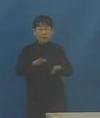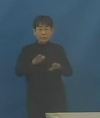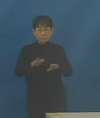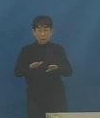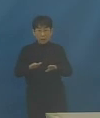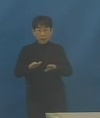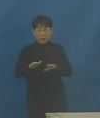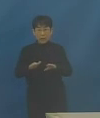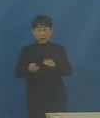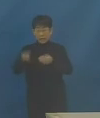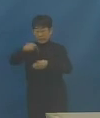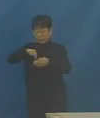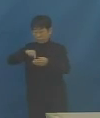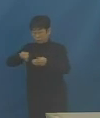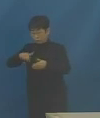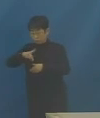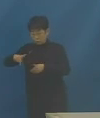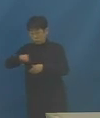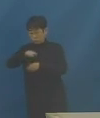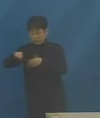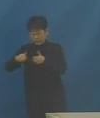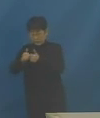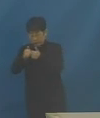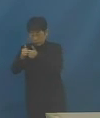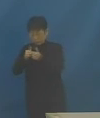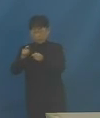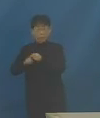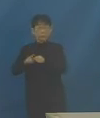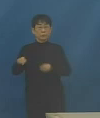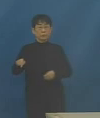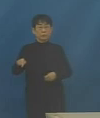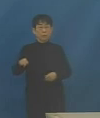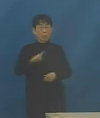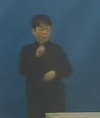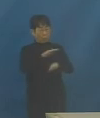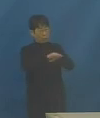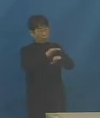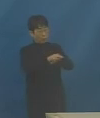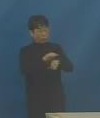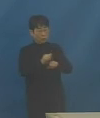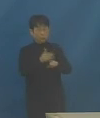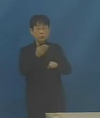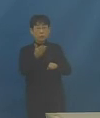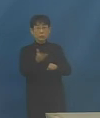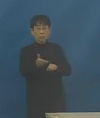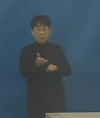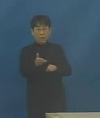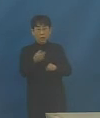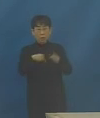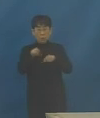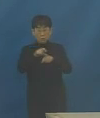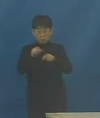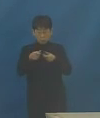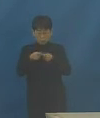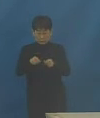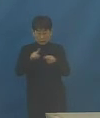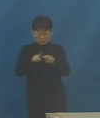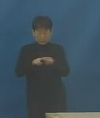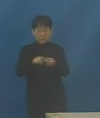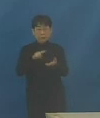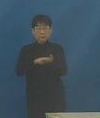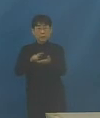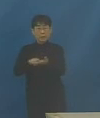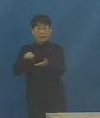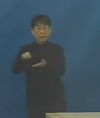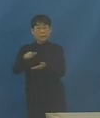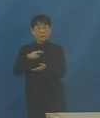て土曜にやっていくのかその辺をですねええ私もたちを詰めていきたいとおもいます今例えば